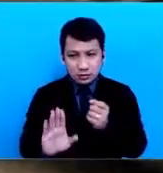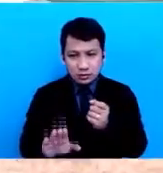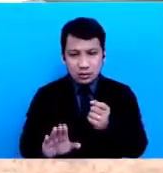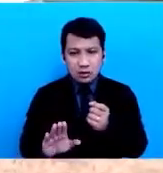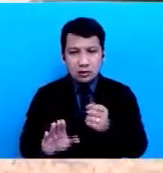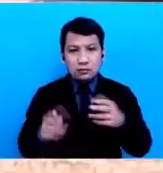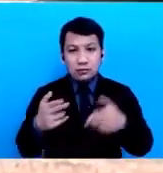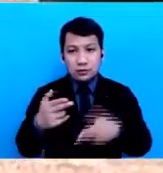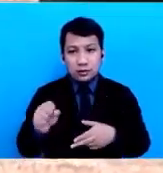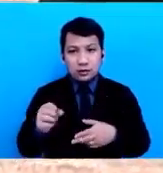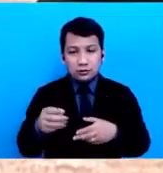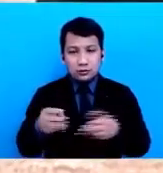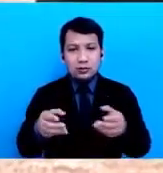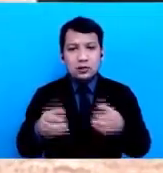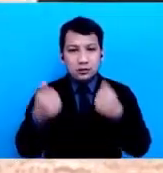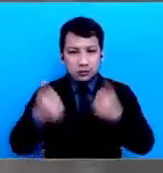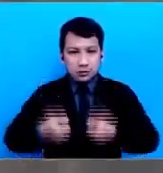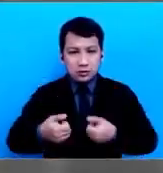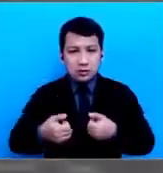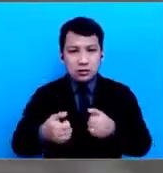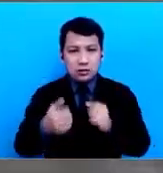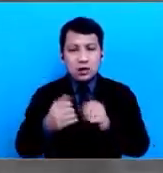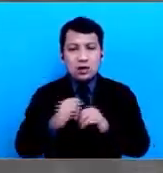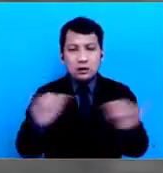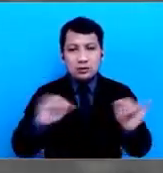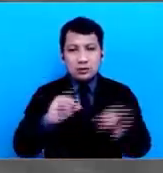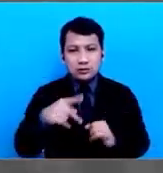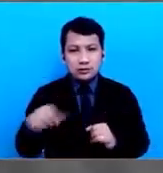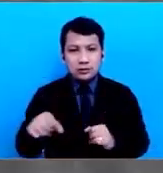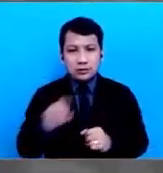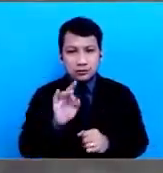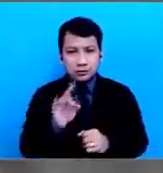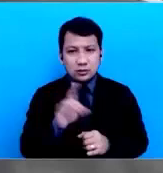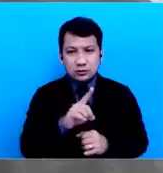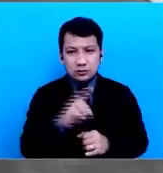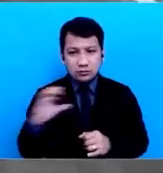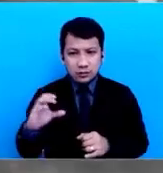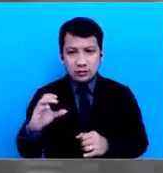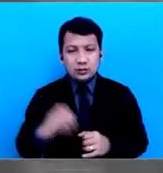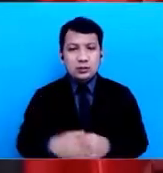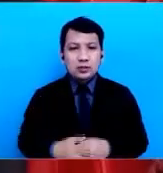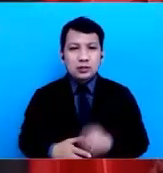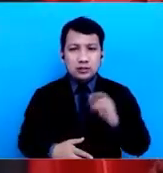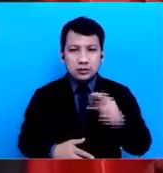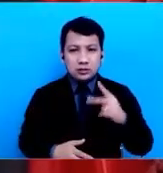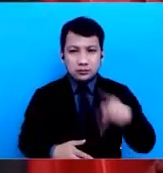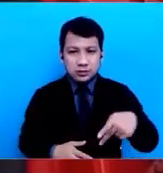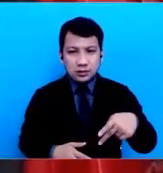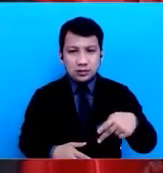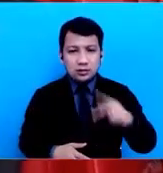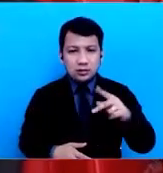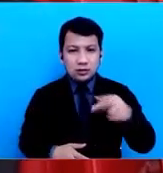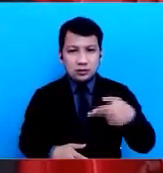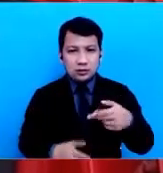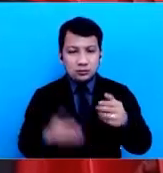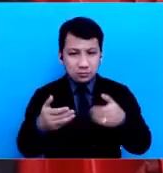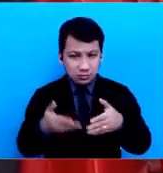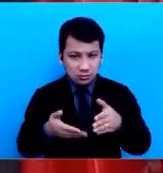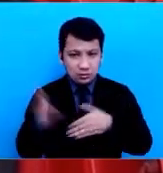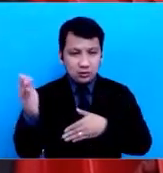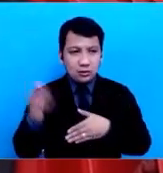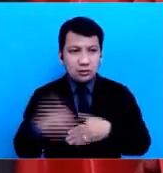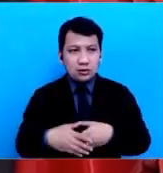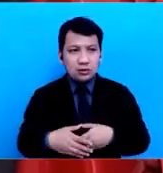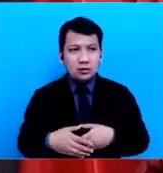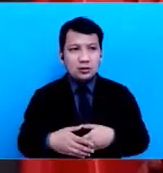highway, i-maintain dapat ang cruising speed na 80 to 100 kph. You leave it in a high enough gear that the